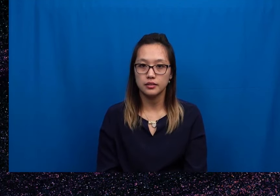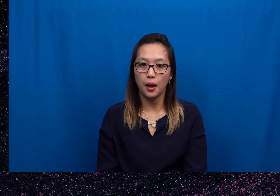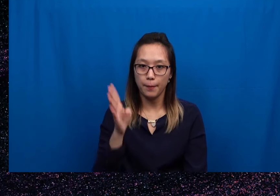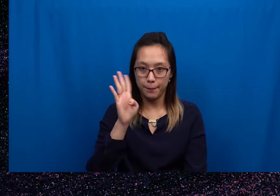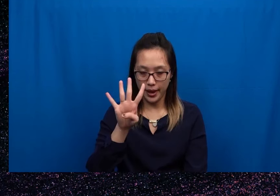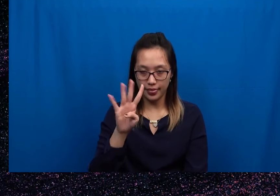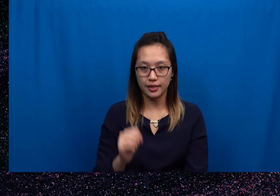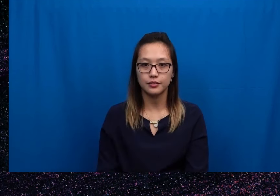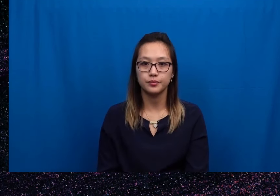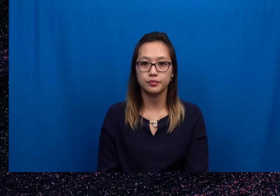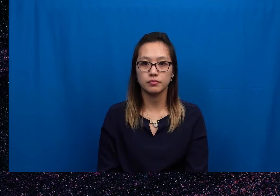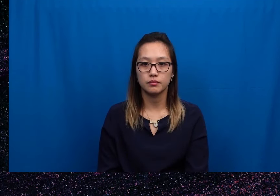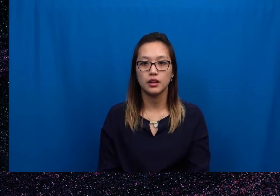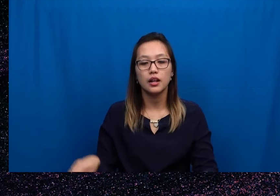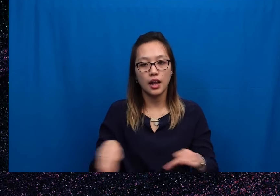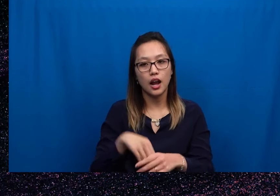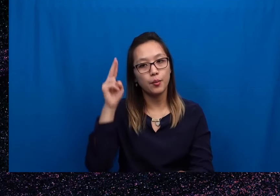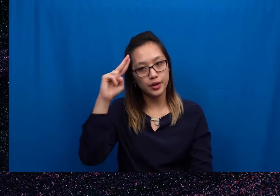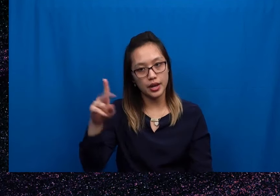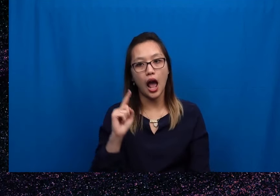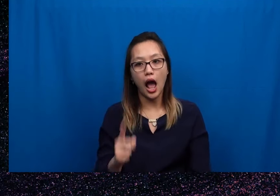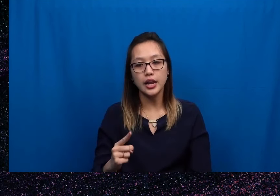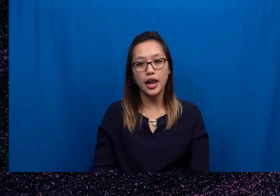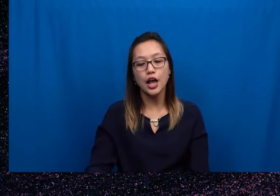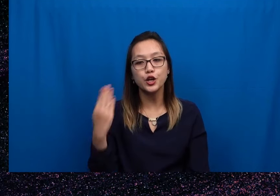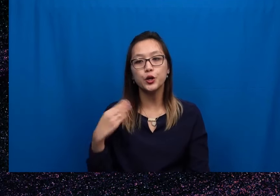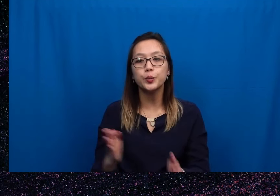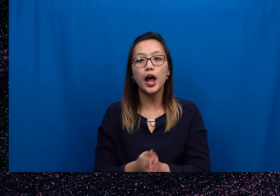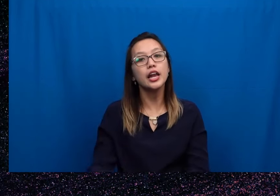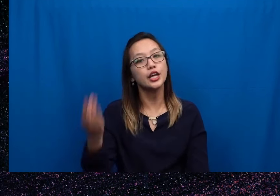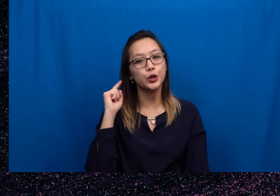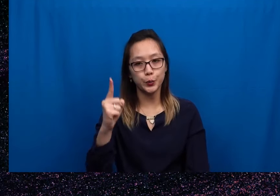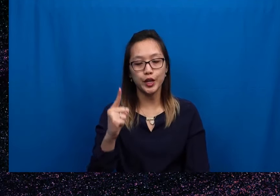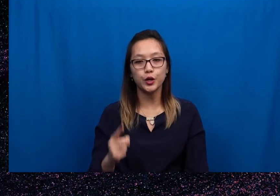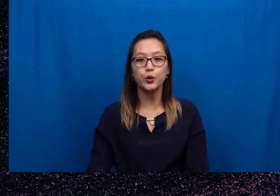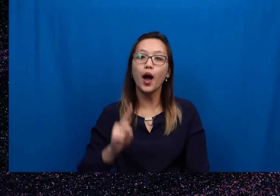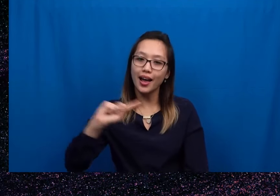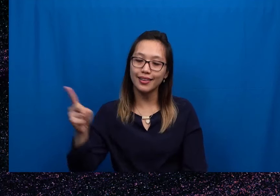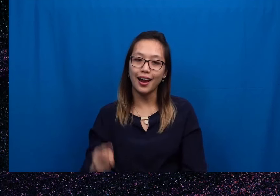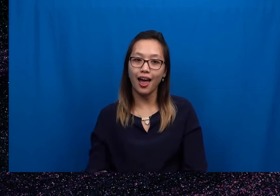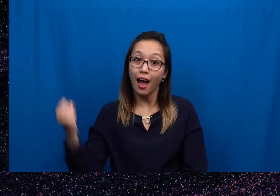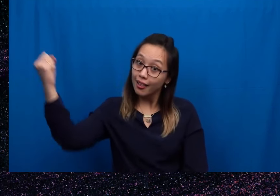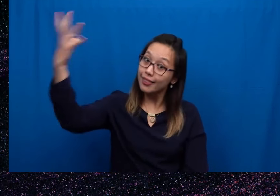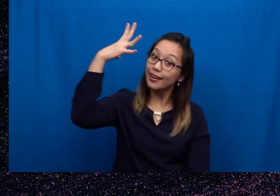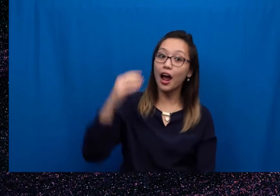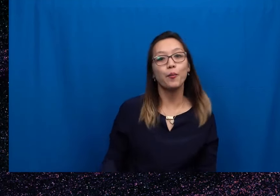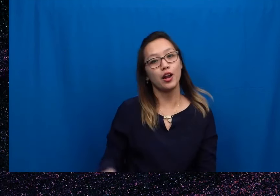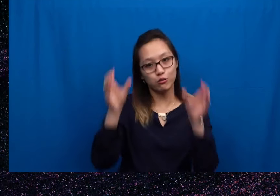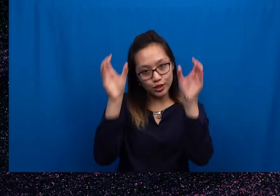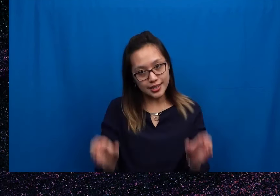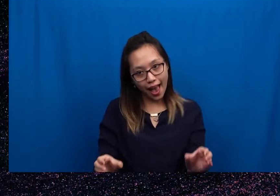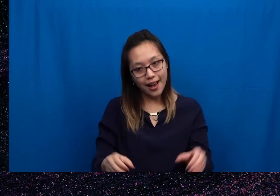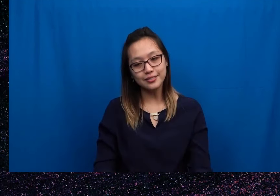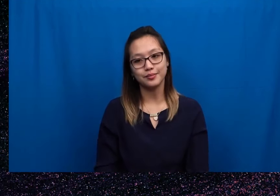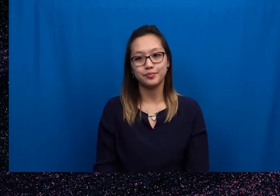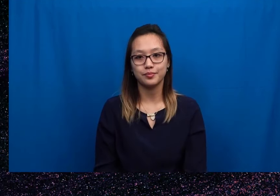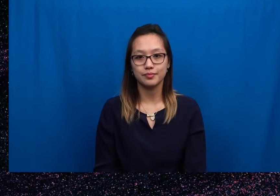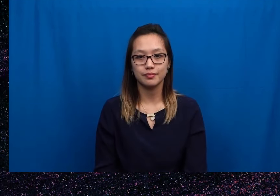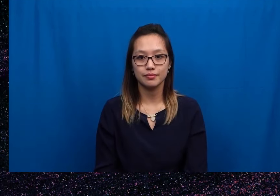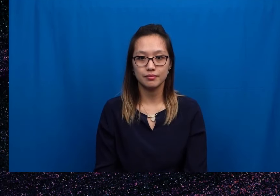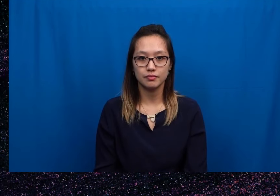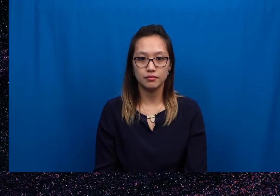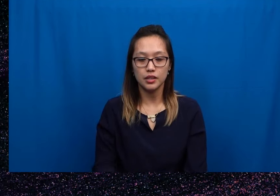Yesus, ada hidup. Dan hidup itu adalah terang manusia. Lalu dikatakan lebih jauh oleh Yohanes,